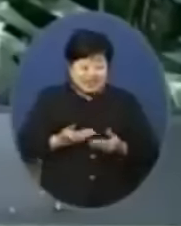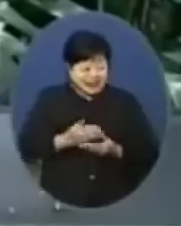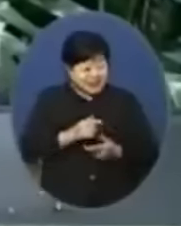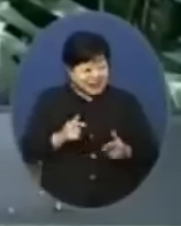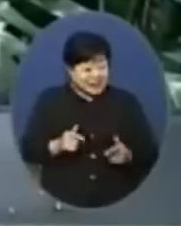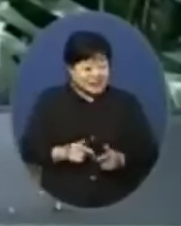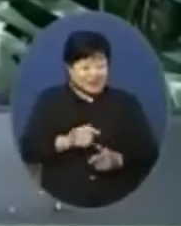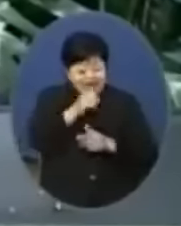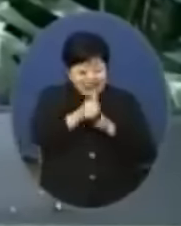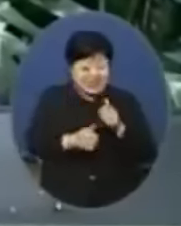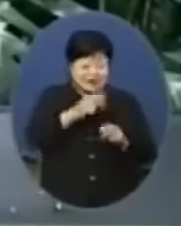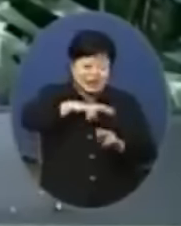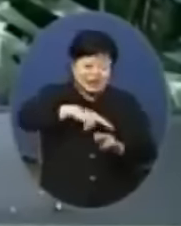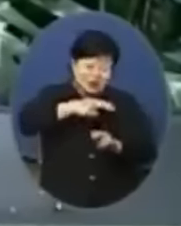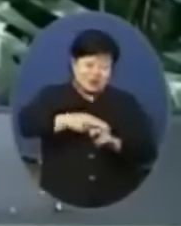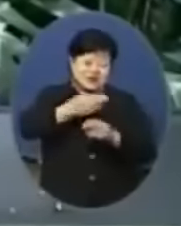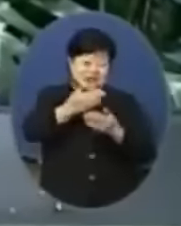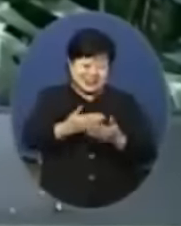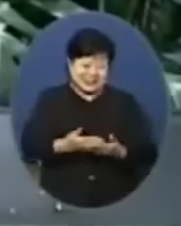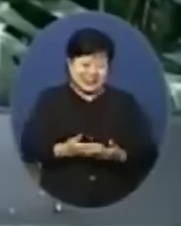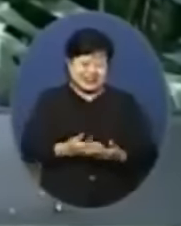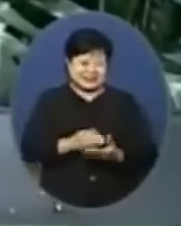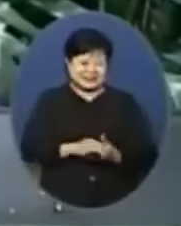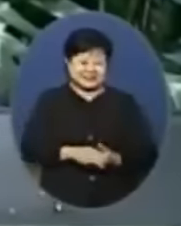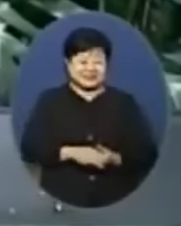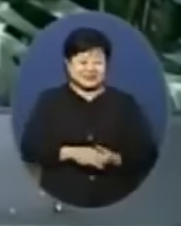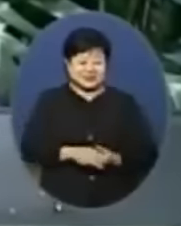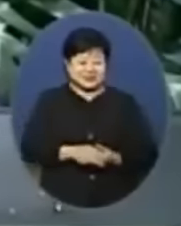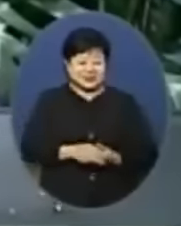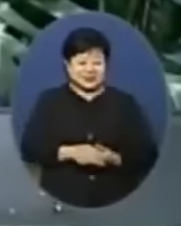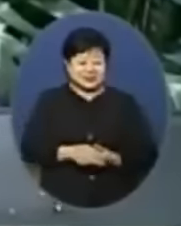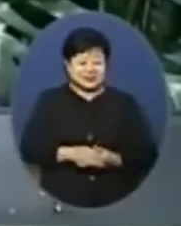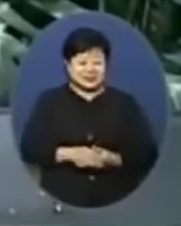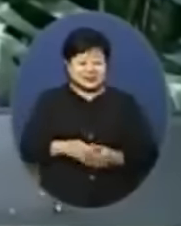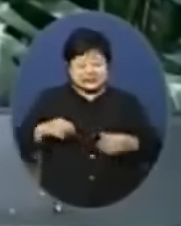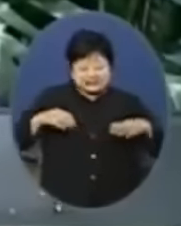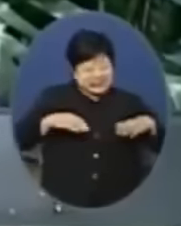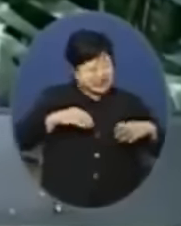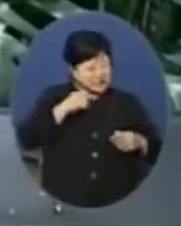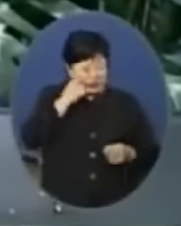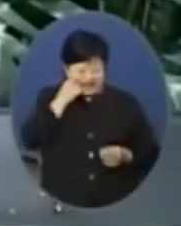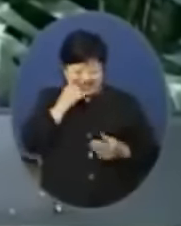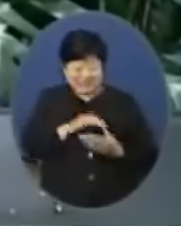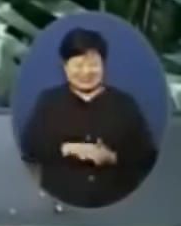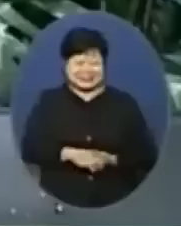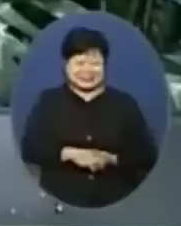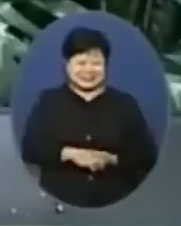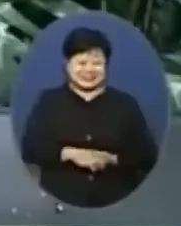것이 아니요 하나님의 선물이라 행위에서 난 것이 아니니 아무도 자랑할 자가 없느니라.